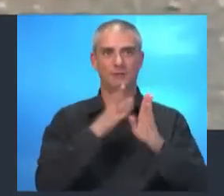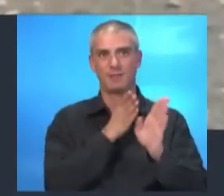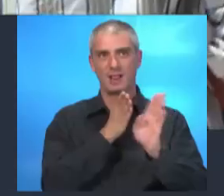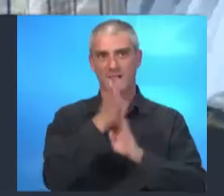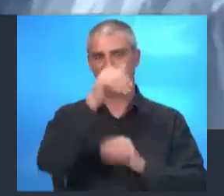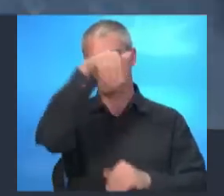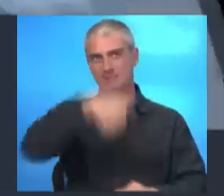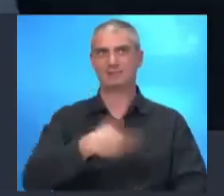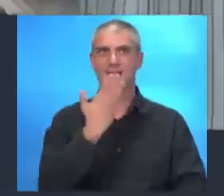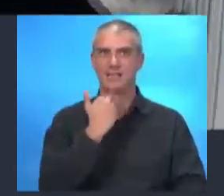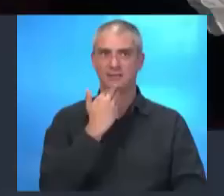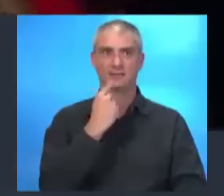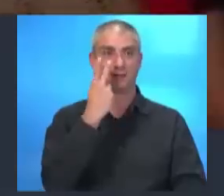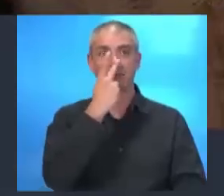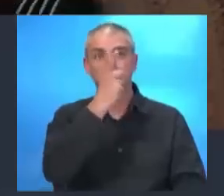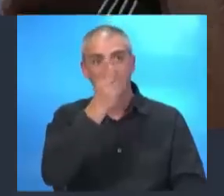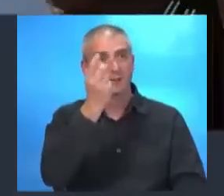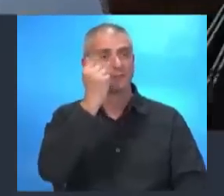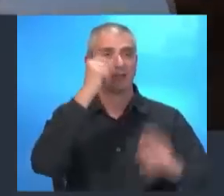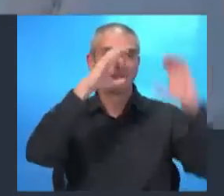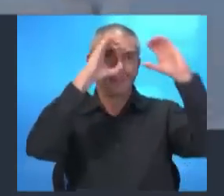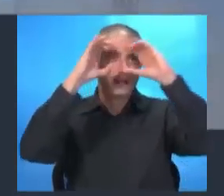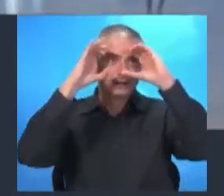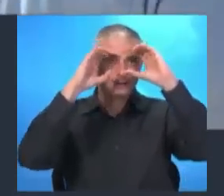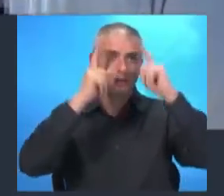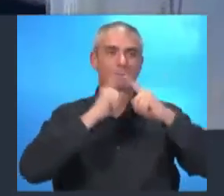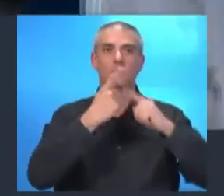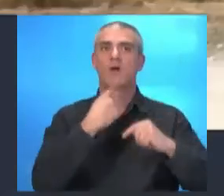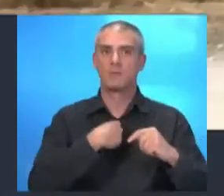לשטח ישראל. מסתכלים קצת על התצפית, בדיוק אמרו לנו